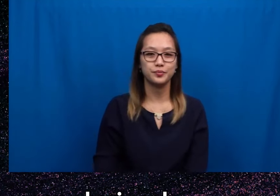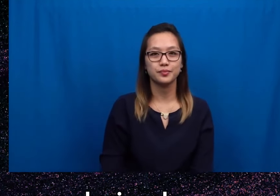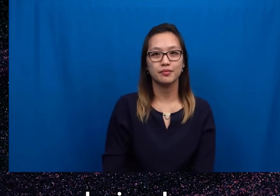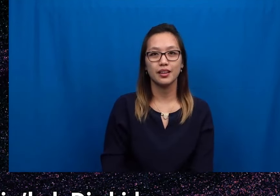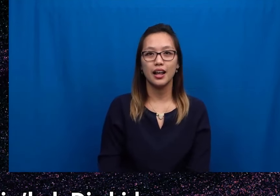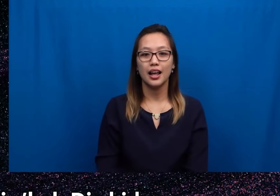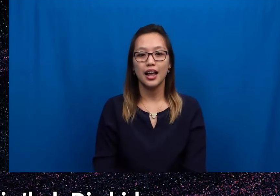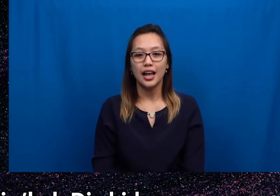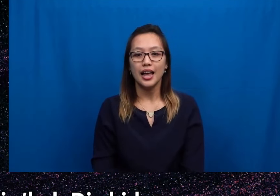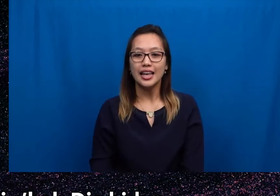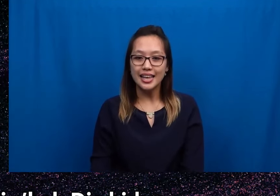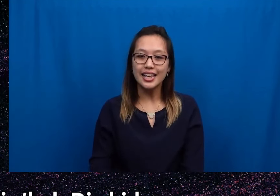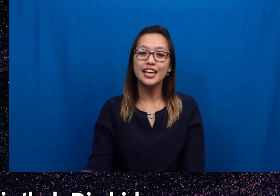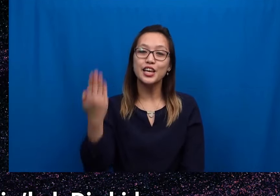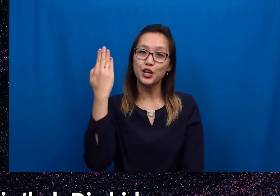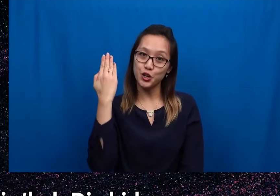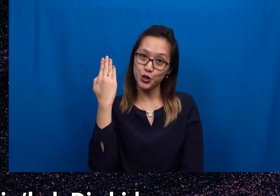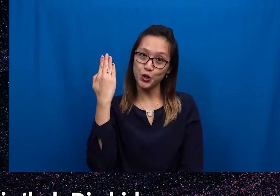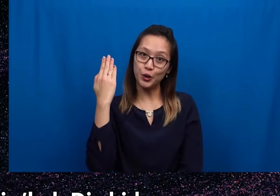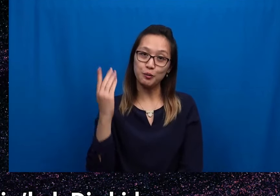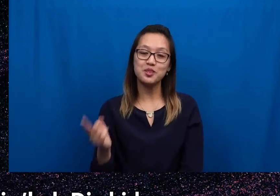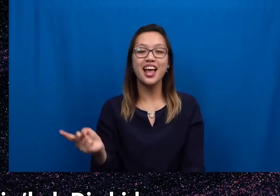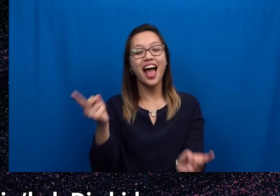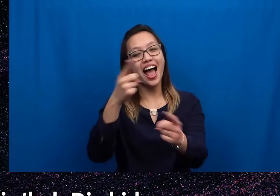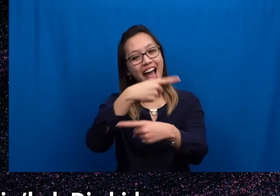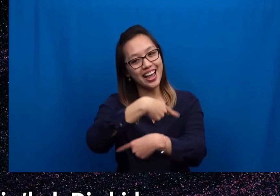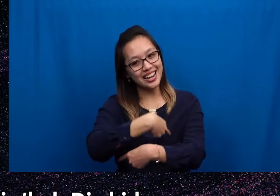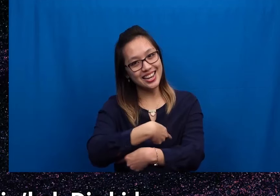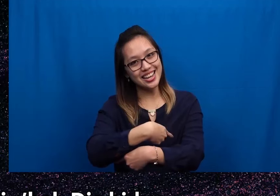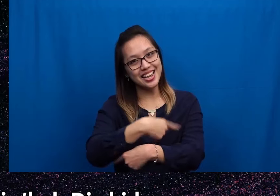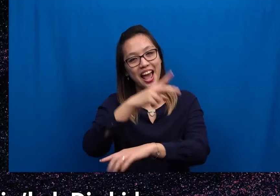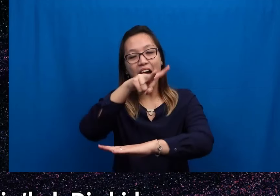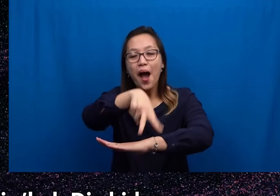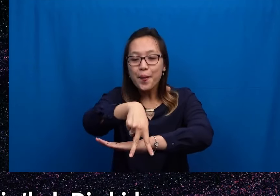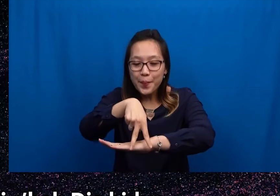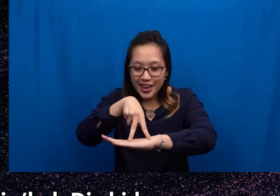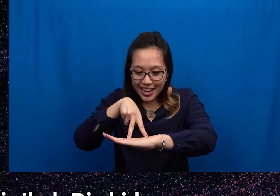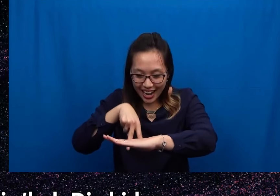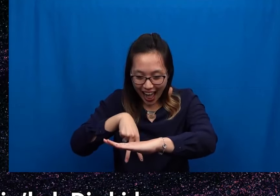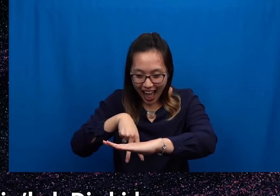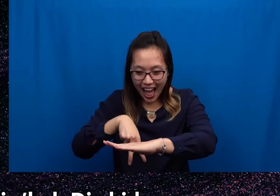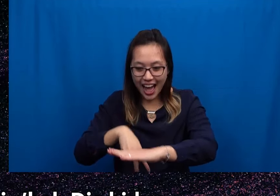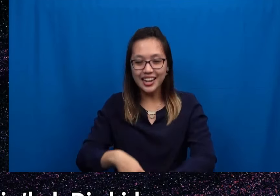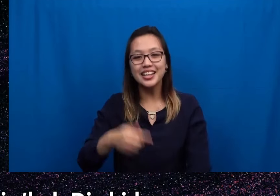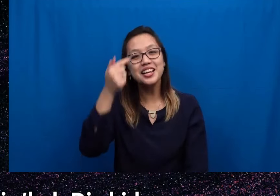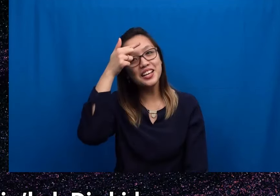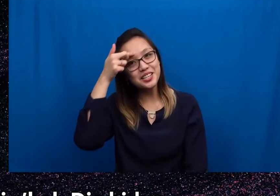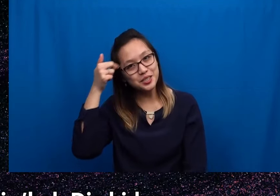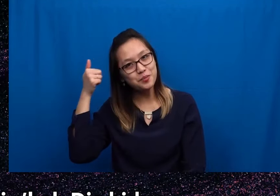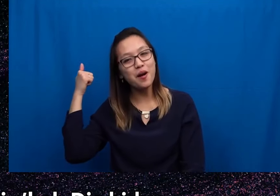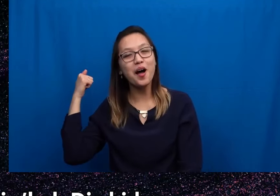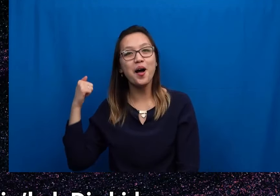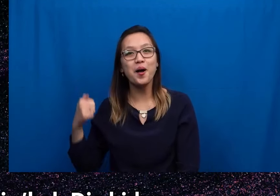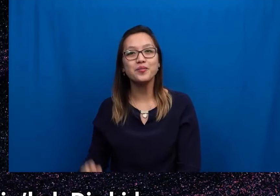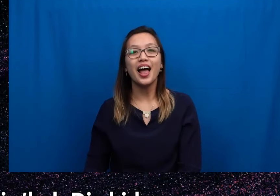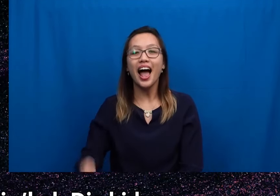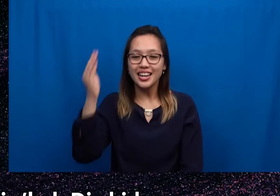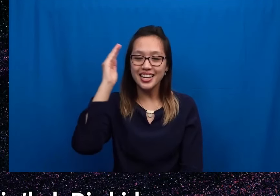esok. Hidup jadi berarti